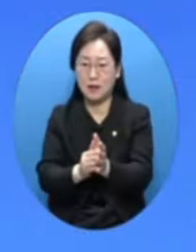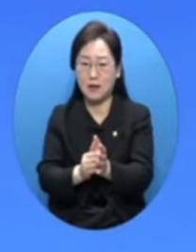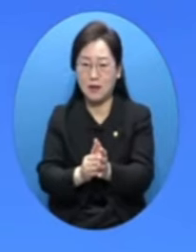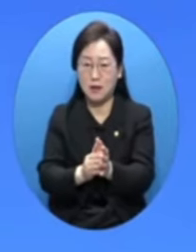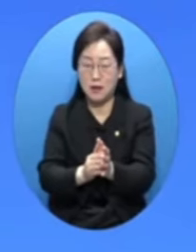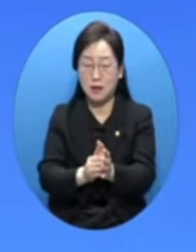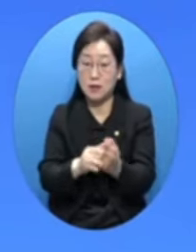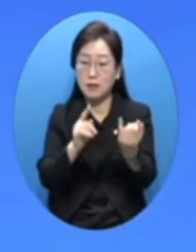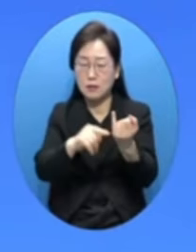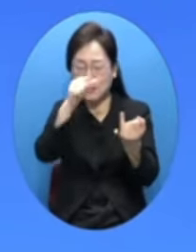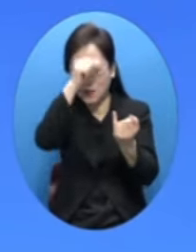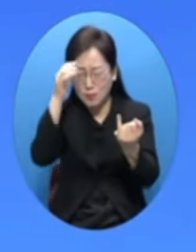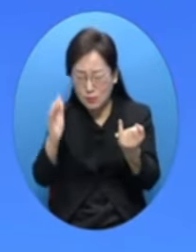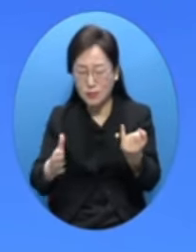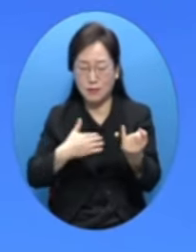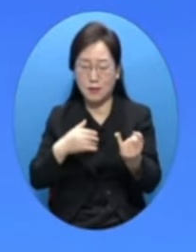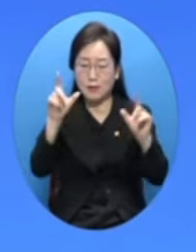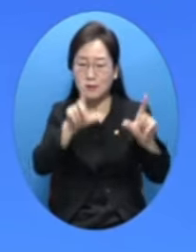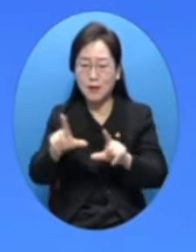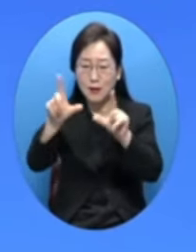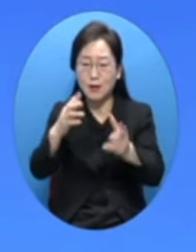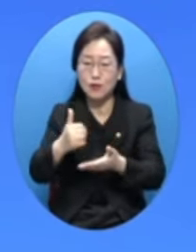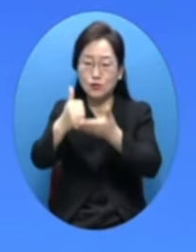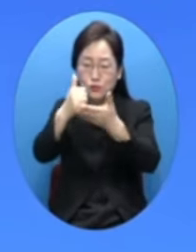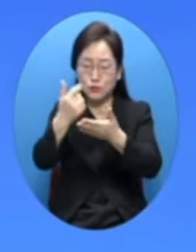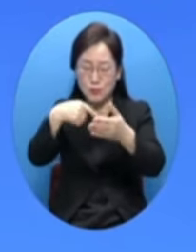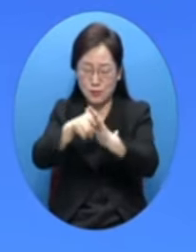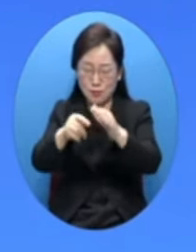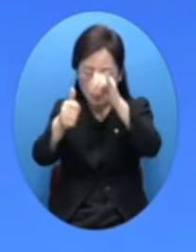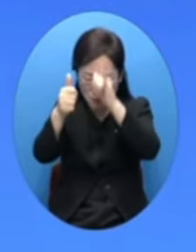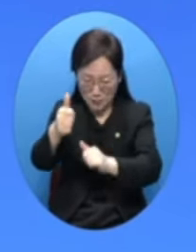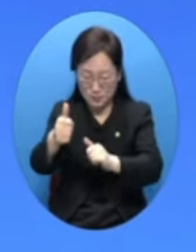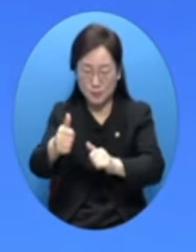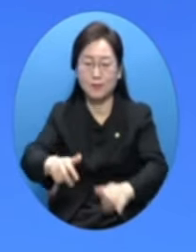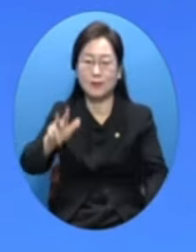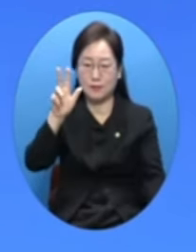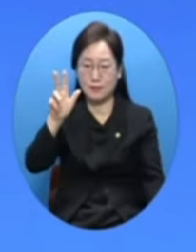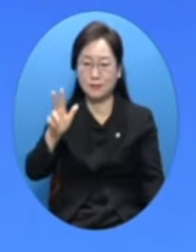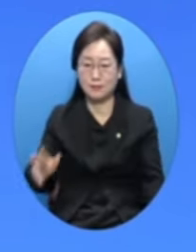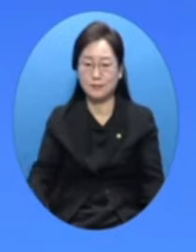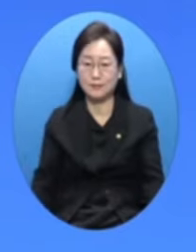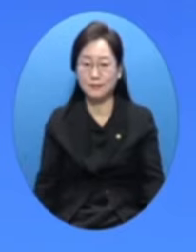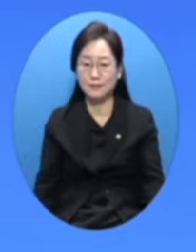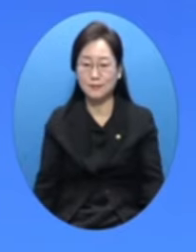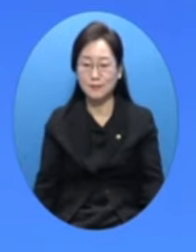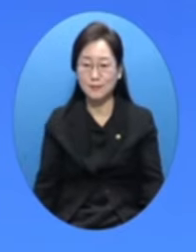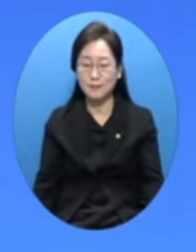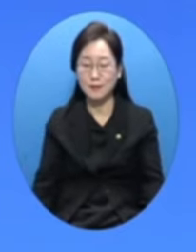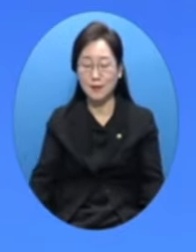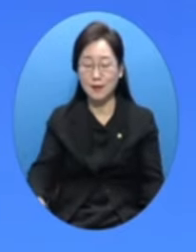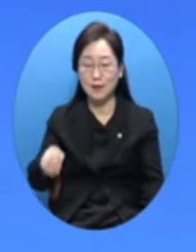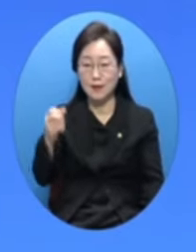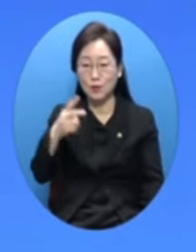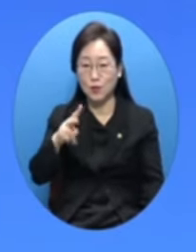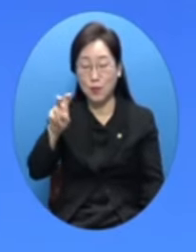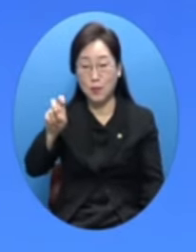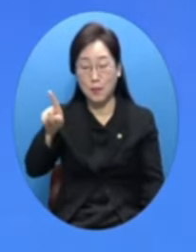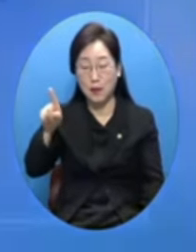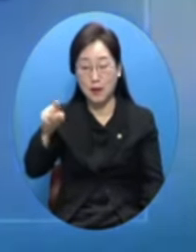내 삶을 바쳐 주님을 위해 헌신하겠습니다. 다짐을 했습니다. 마리아는 슈테거는